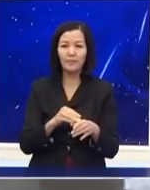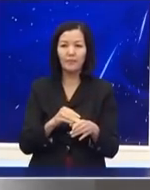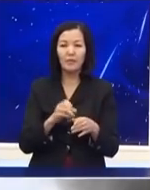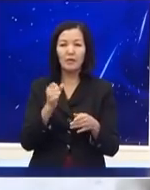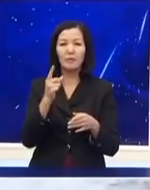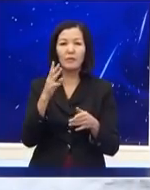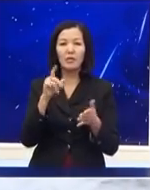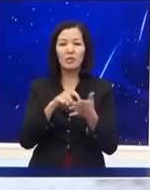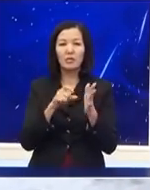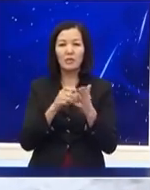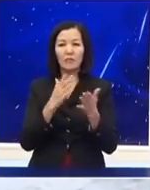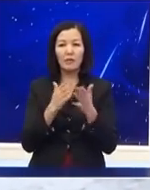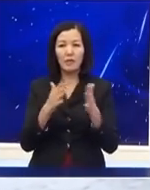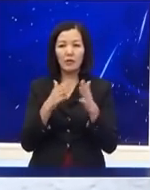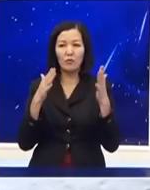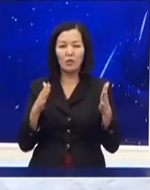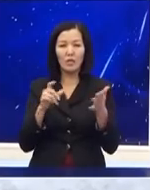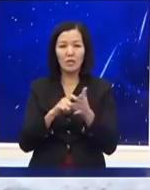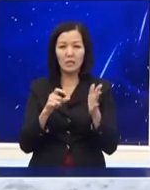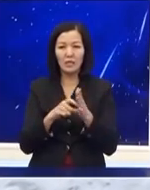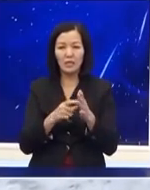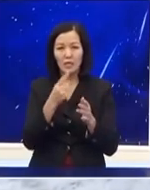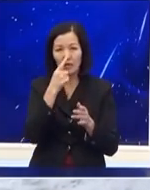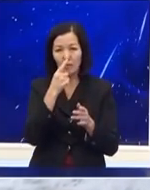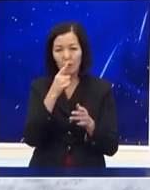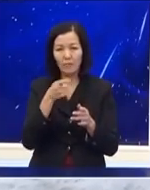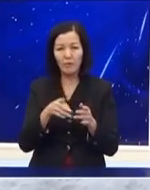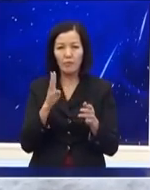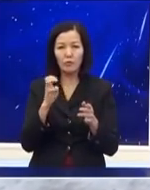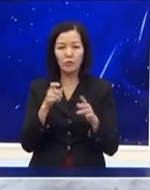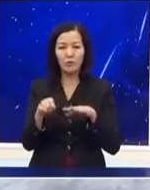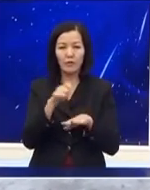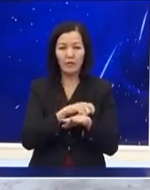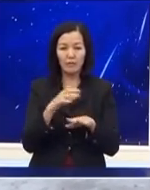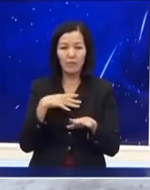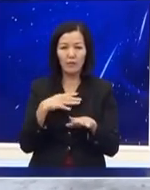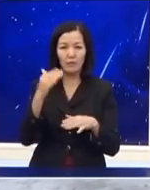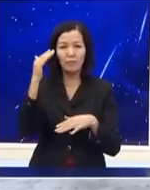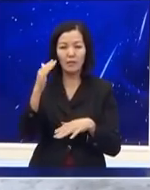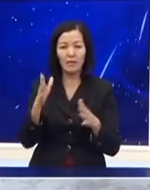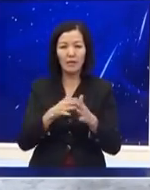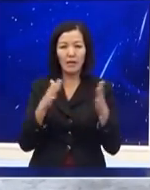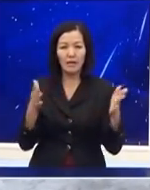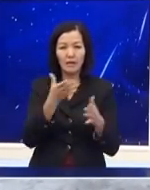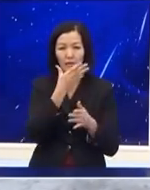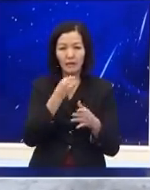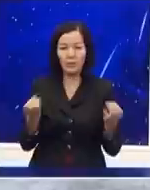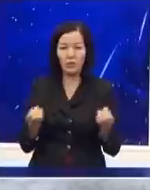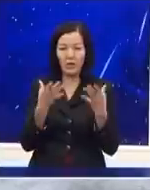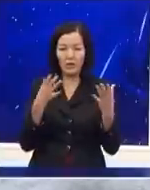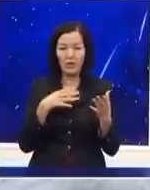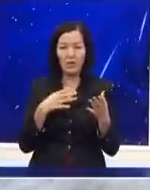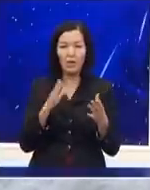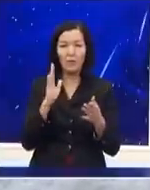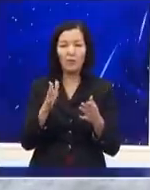бар. Соның ең үлкені осы зал. Аумағы 1300 шаршы метр болады. Биік, кең әрі жарық. Мұнда